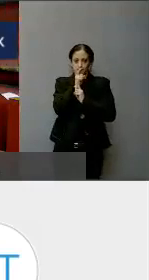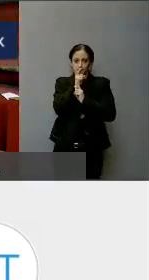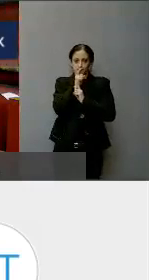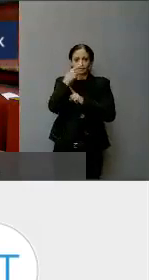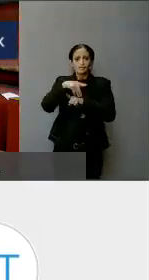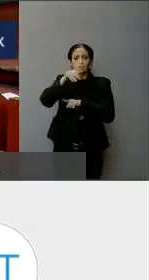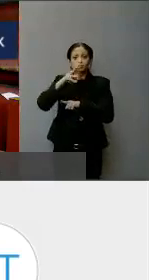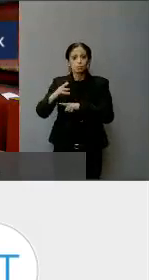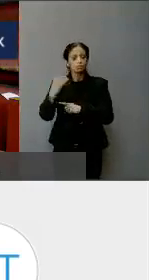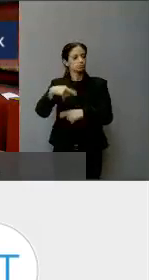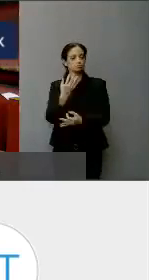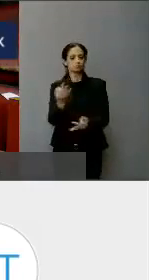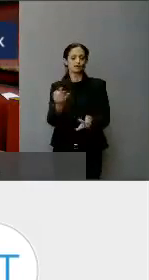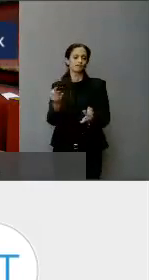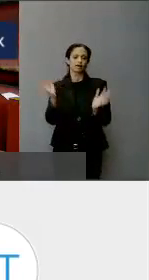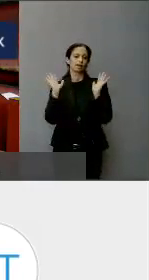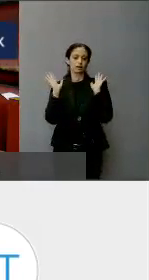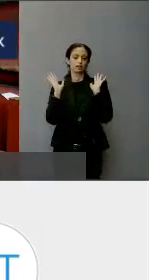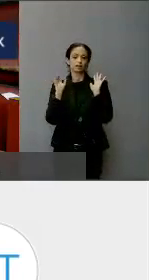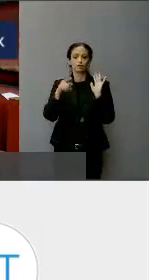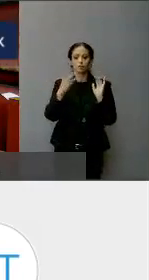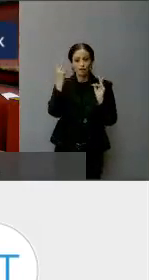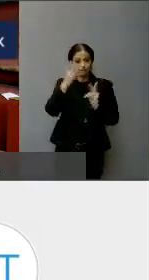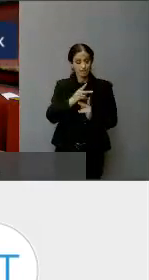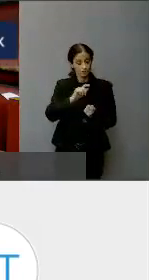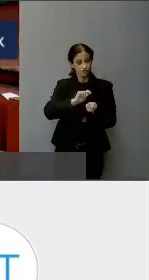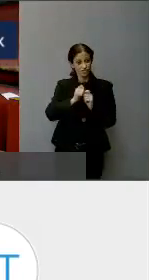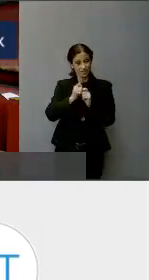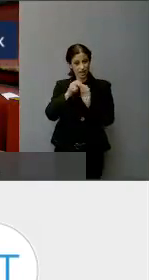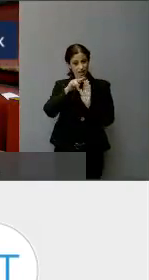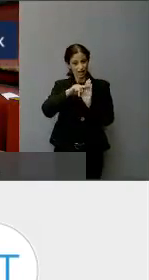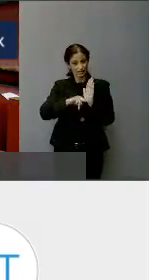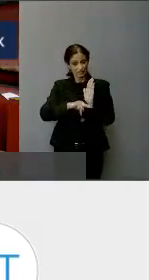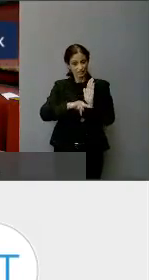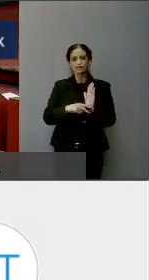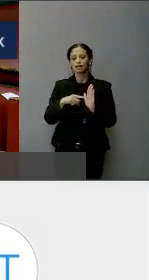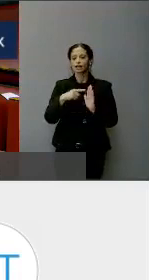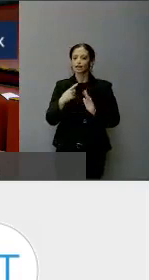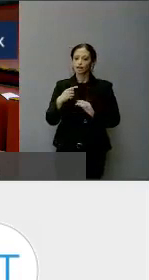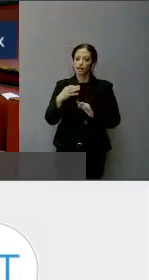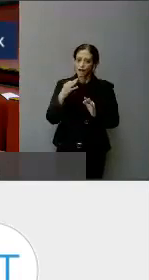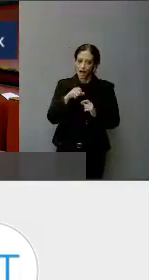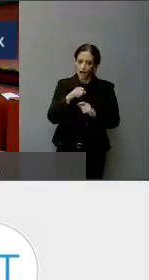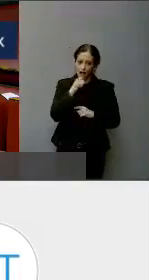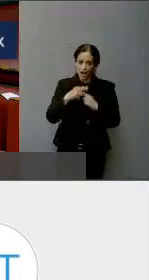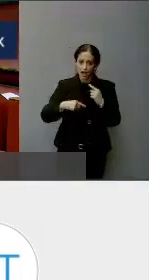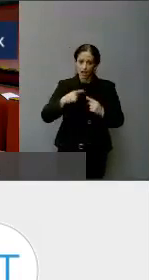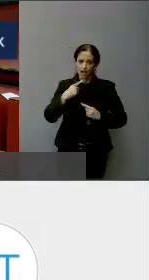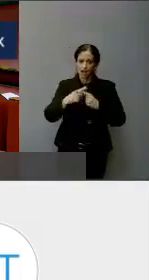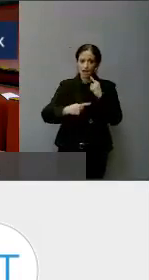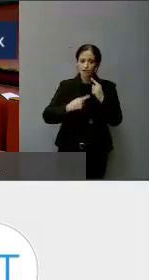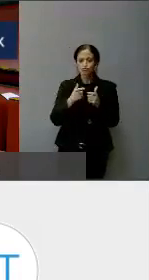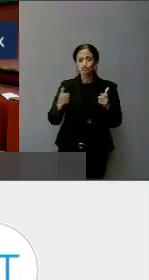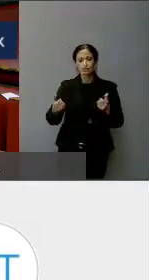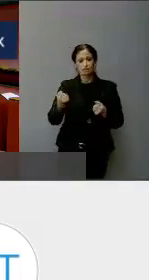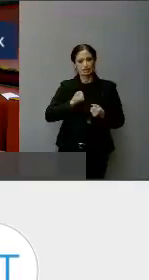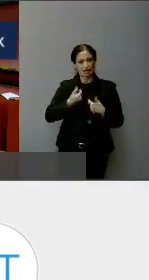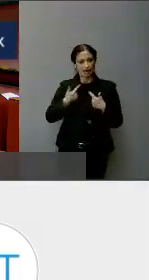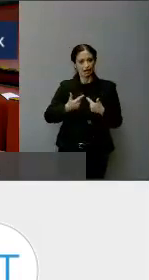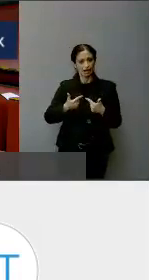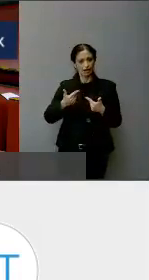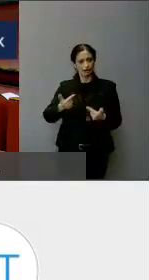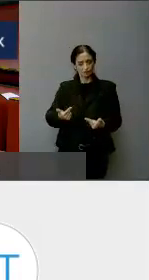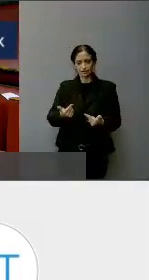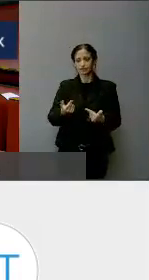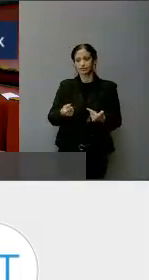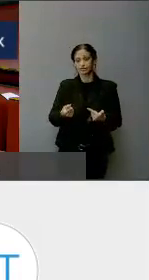puc di fatto con le varianti siete andati a colpire continuamente la città nella sua profondità e oggi con